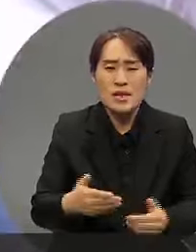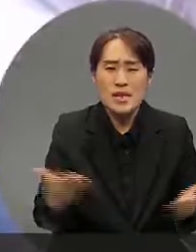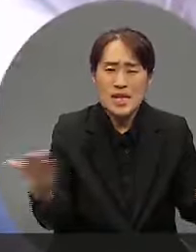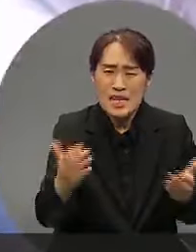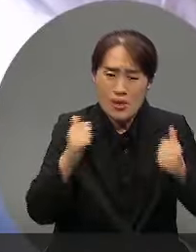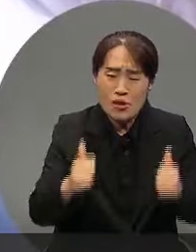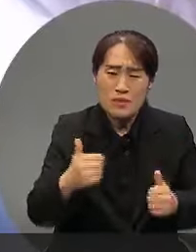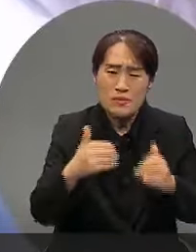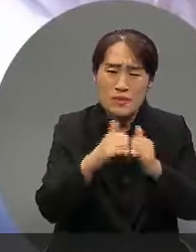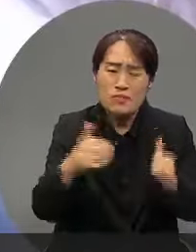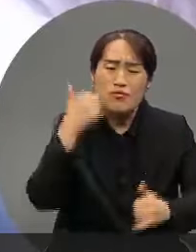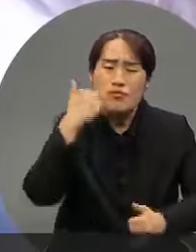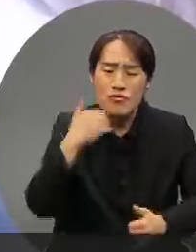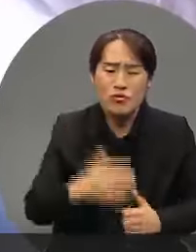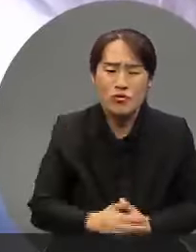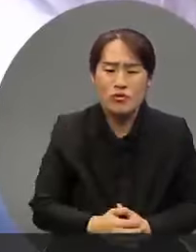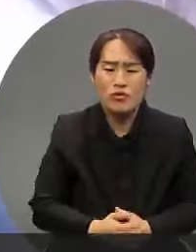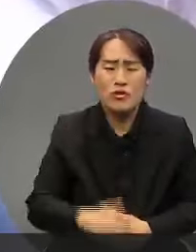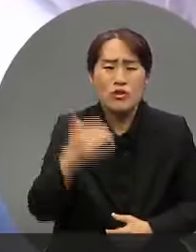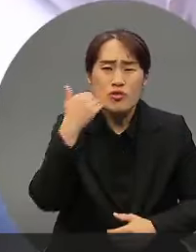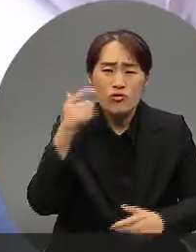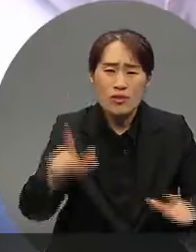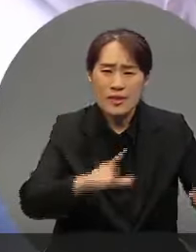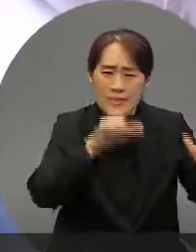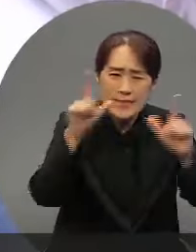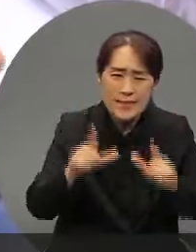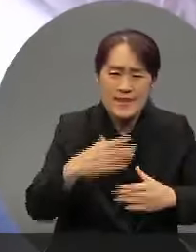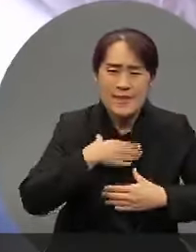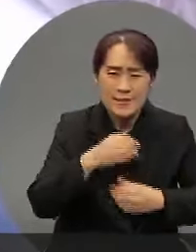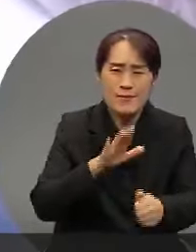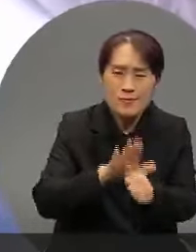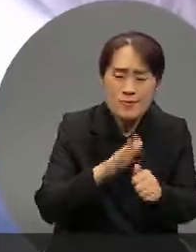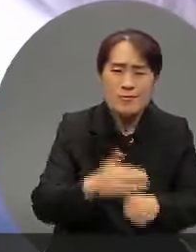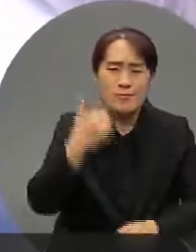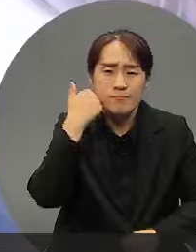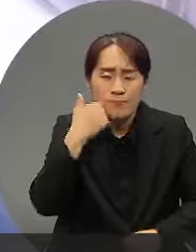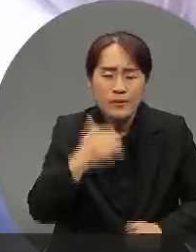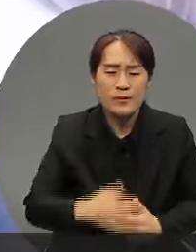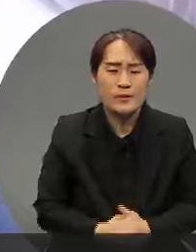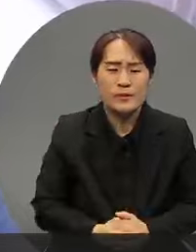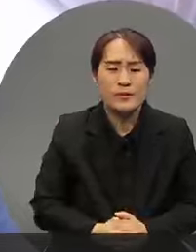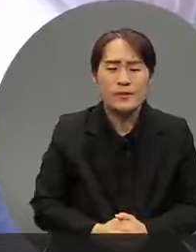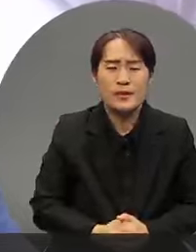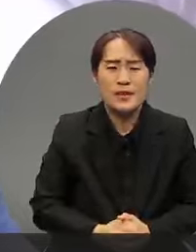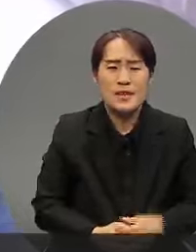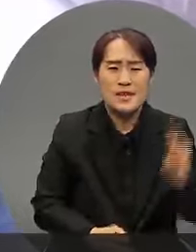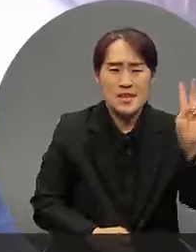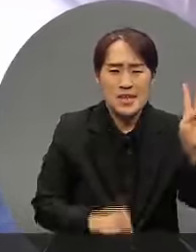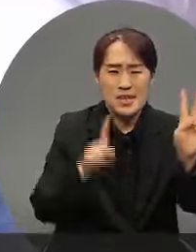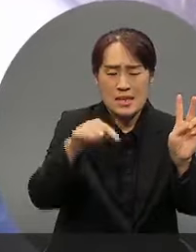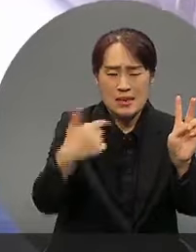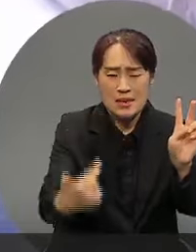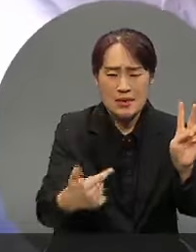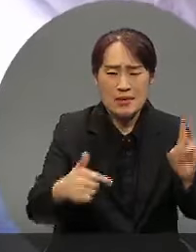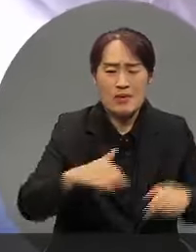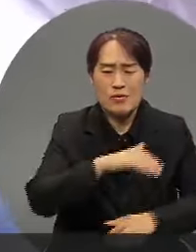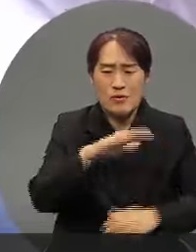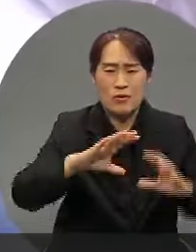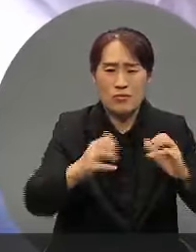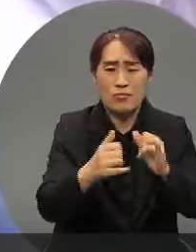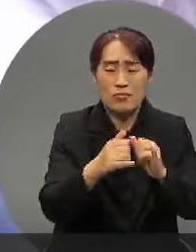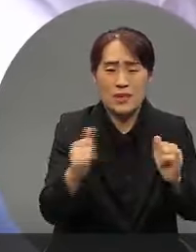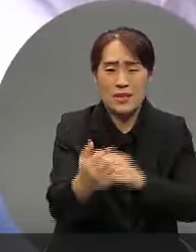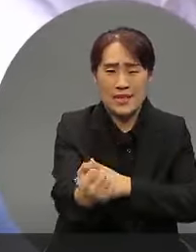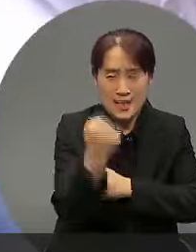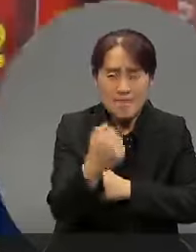사람입니까? 누가 민생을 책임질 것입니까? 기호 2번 우리 국민의힘